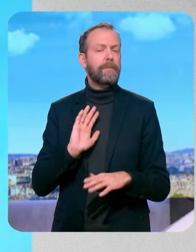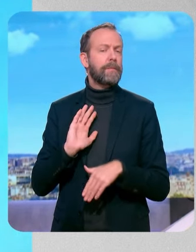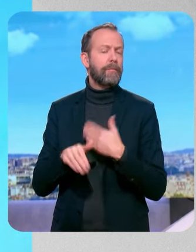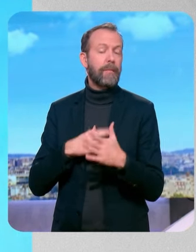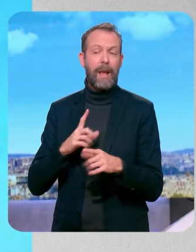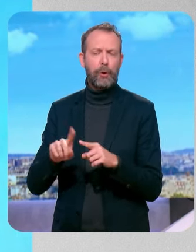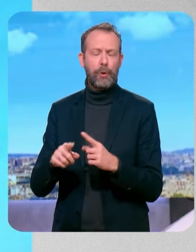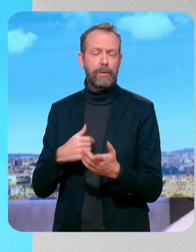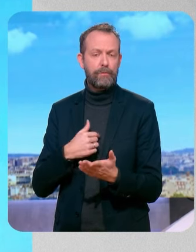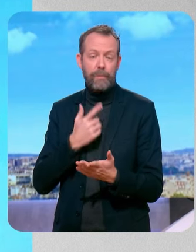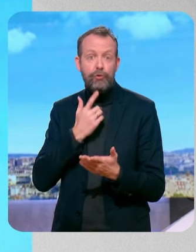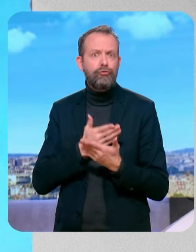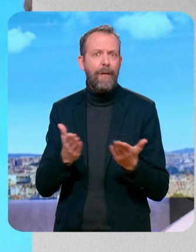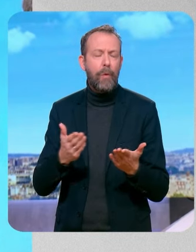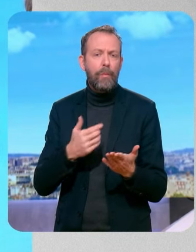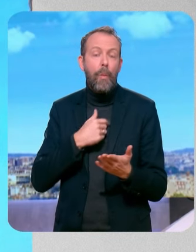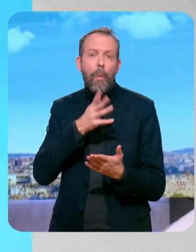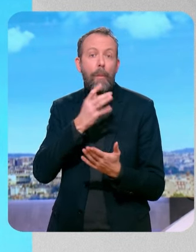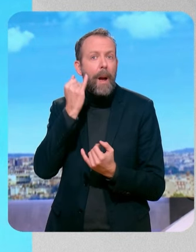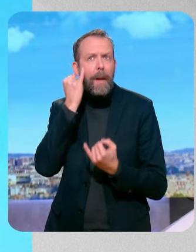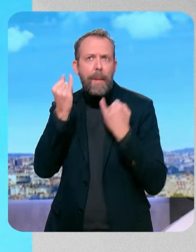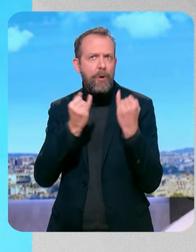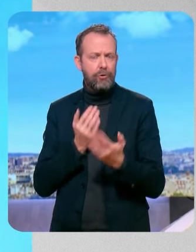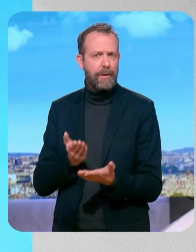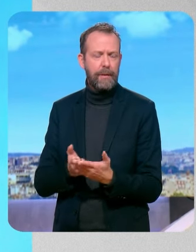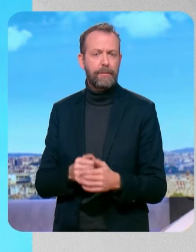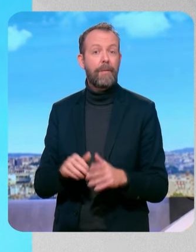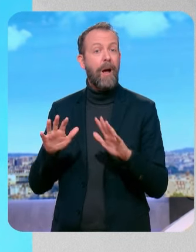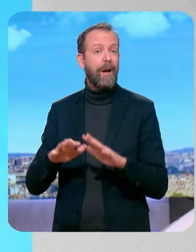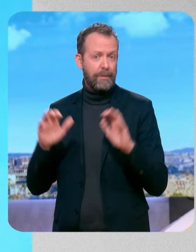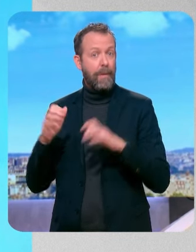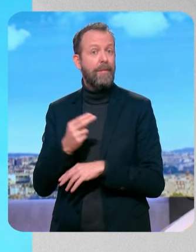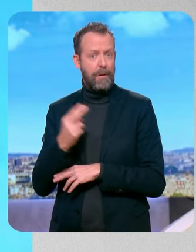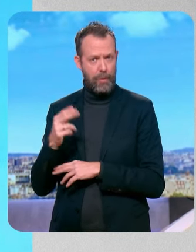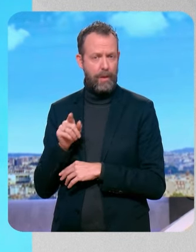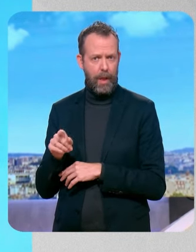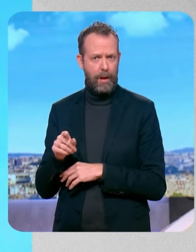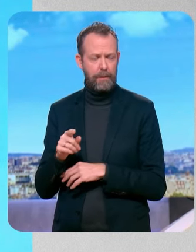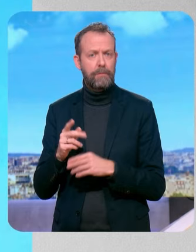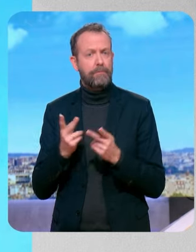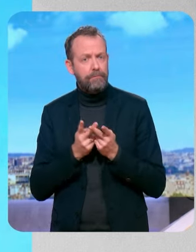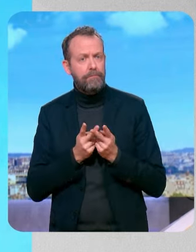que je n'aurais jamais imaginé. L'Assemblée nationale a dit...